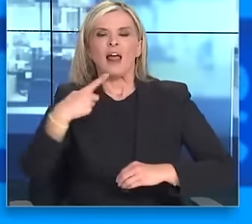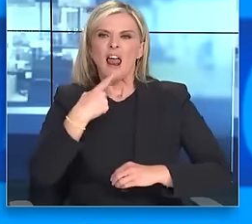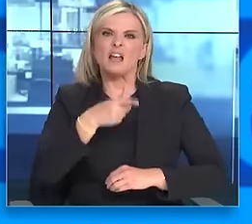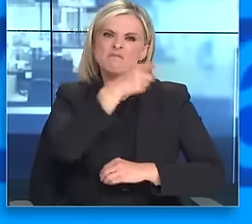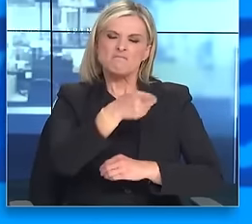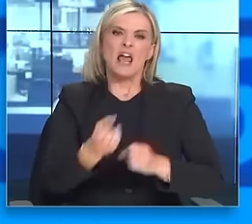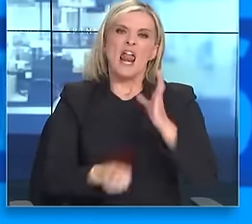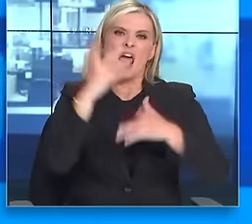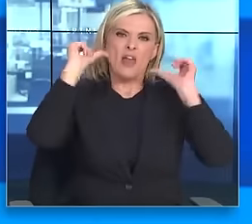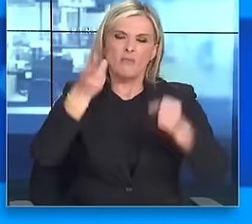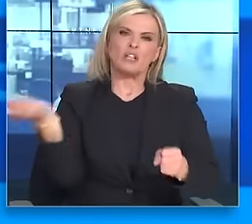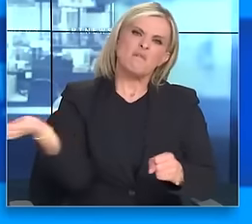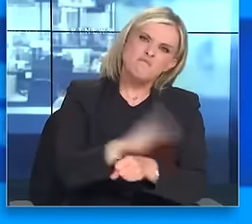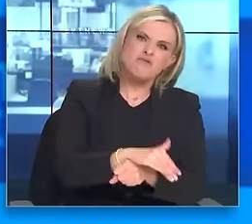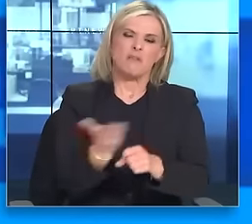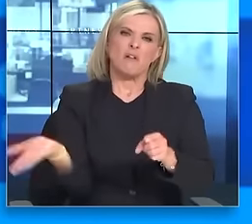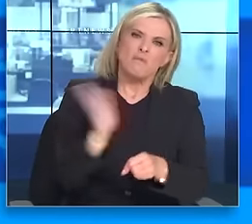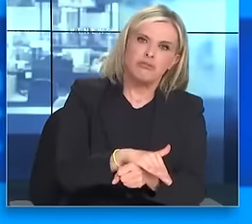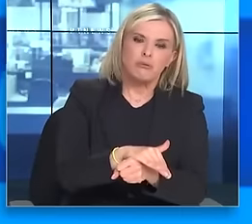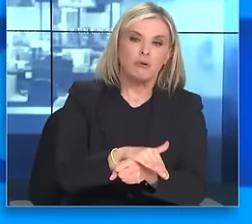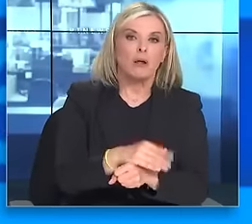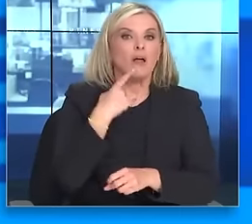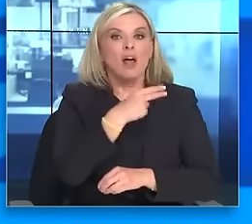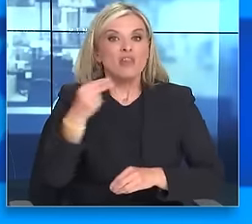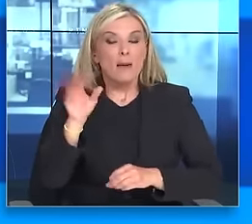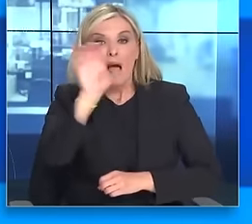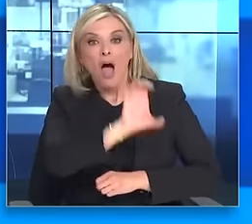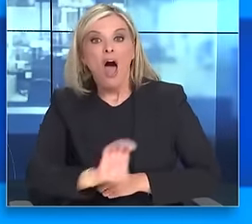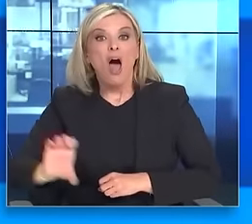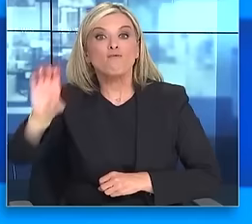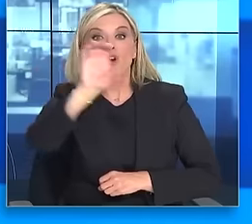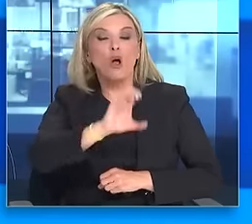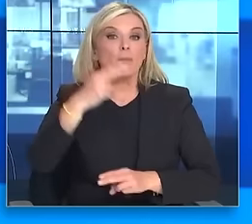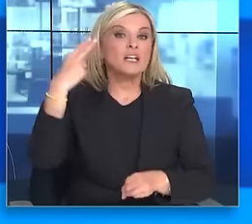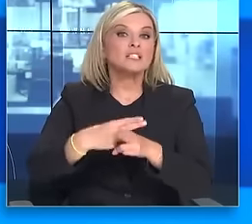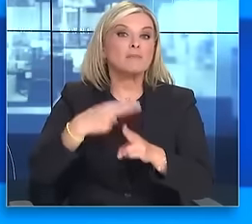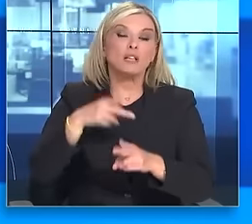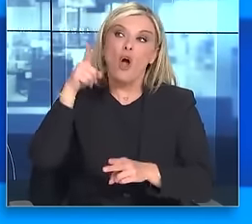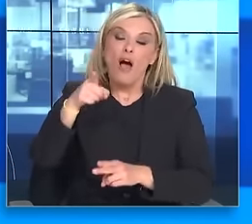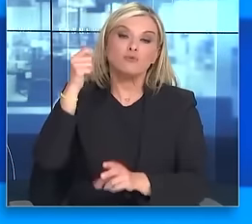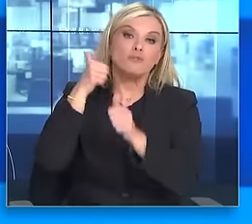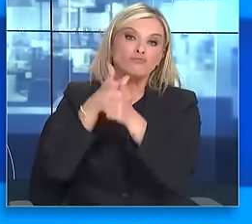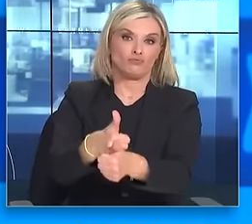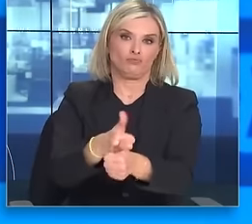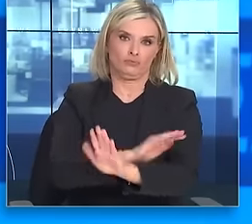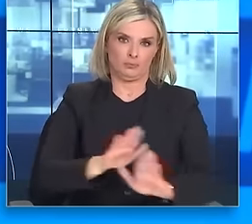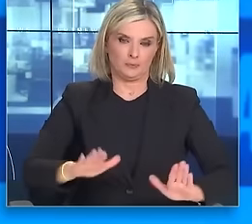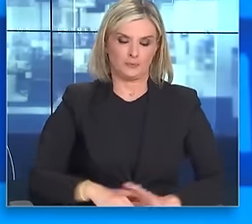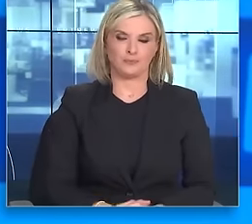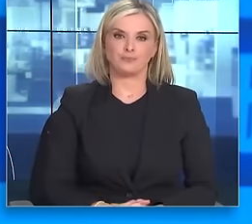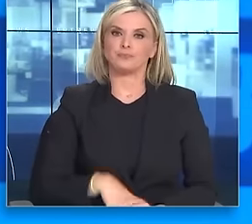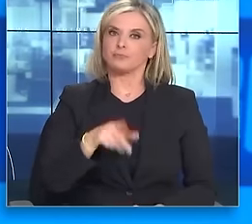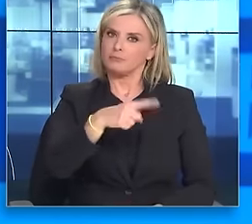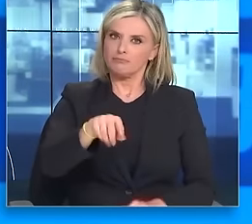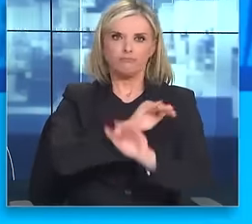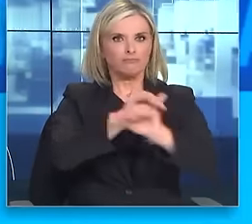είναι πιο αδύναμη την επόμενη μέρα. Κουβέντα δεν έχω ακούσει για την Ευρώπη. Ενώ οι ευρωεκλογές αφορούν την Ευρώπη. Λοιπόν, ναι. Άρα και εσείς όμως καλείτε τον κόσμο να ψηφίσει για